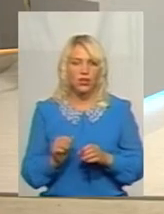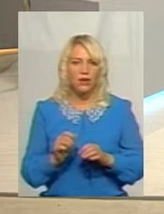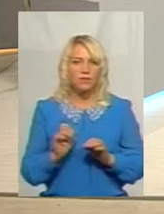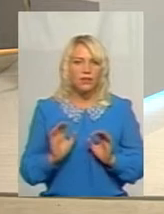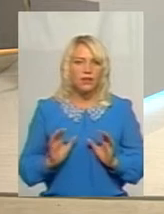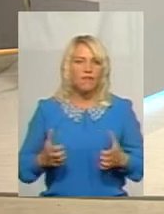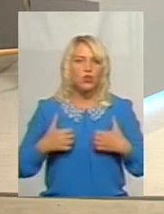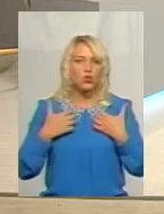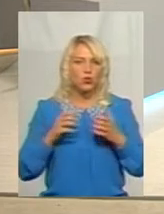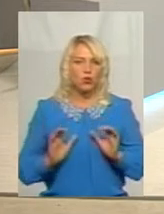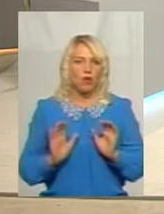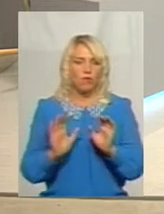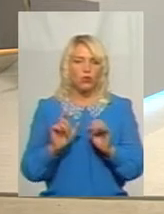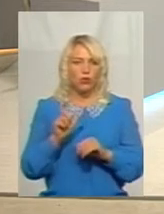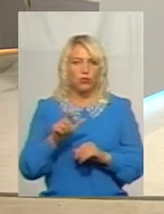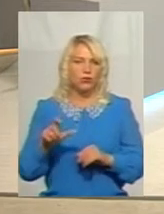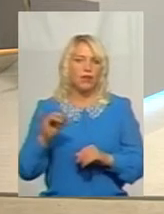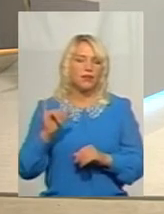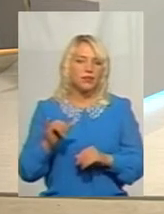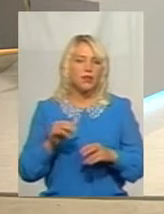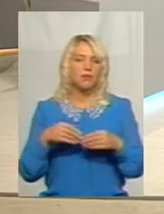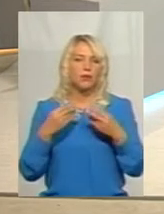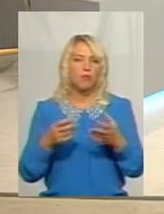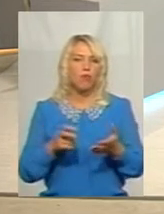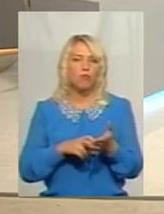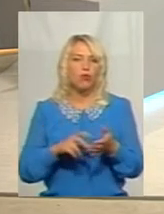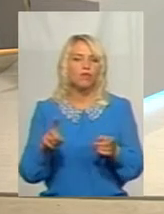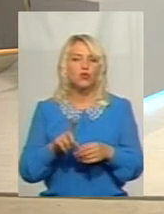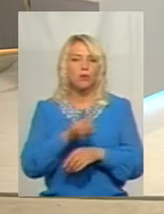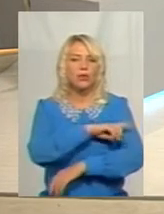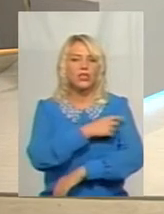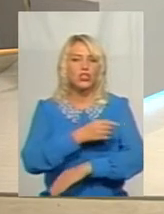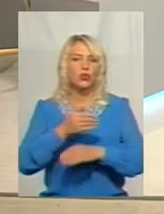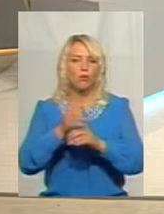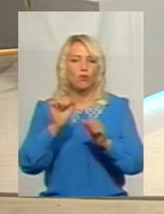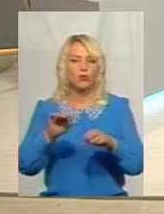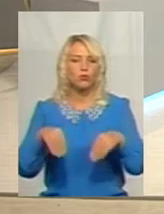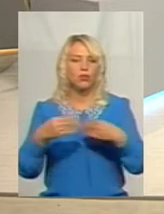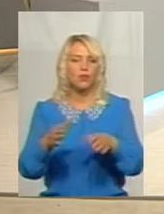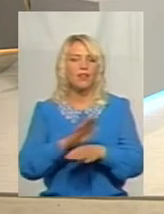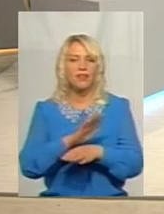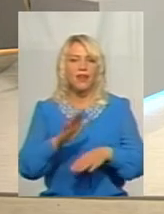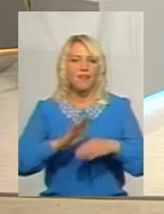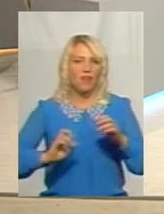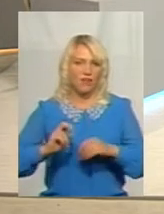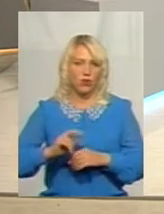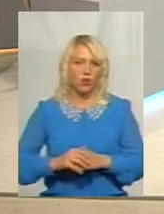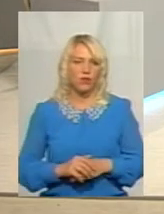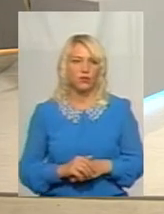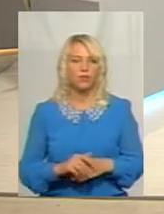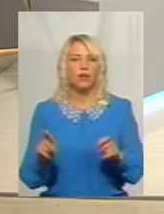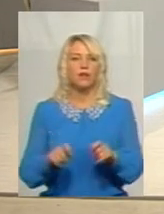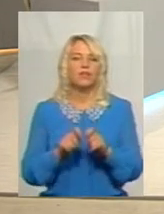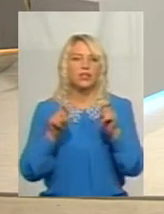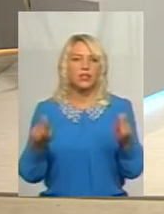і приводить до таких побоювань, що медична допомога може бути надана некваліфіковано. І